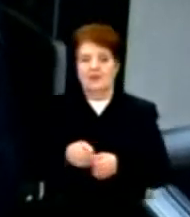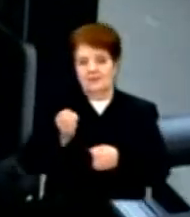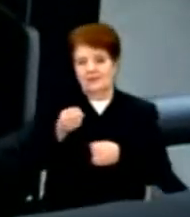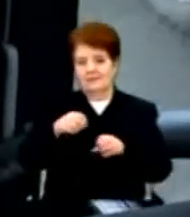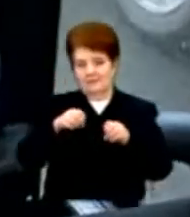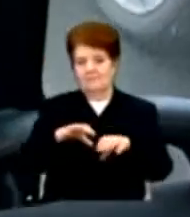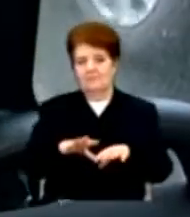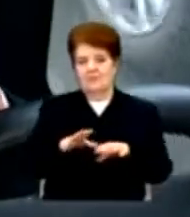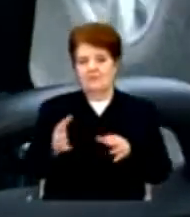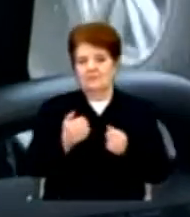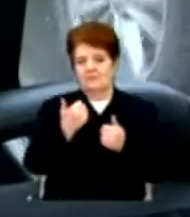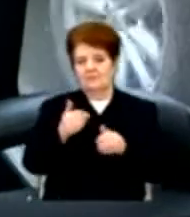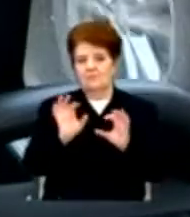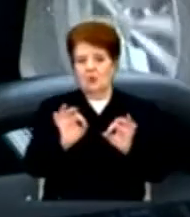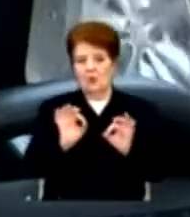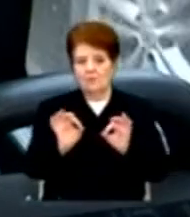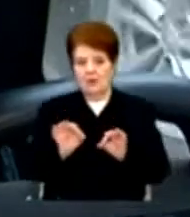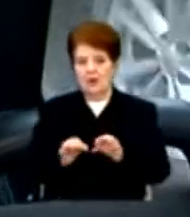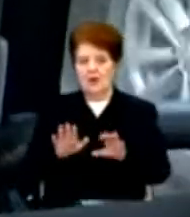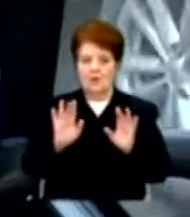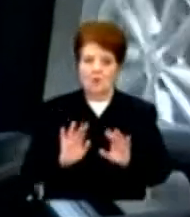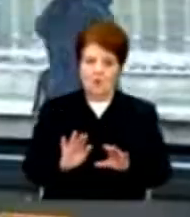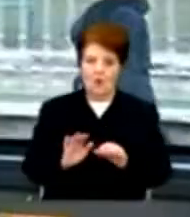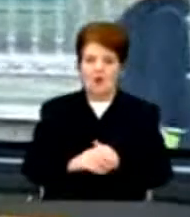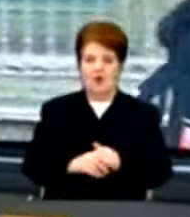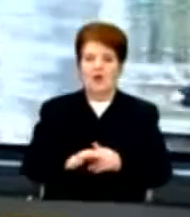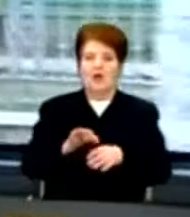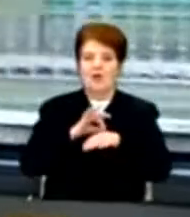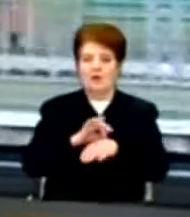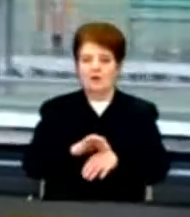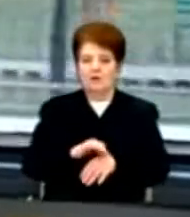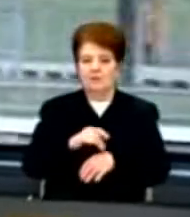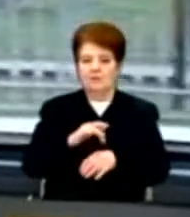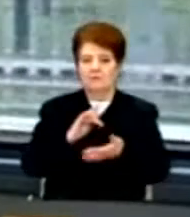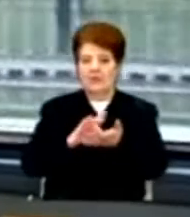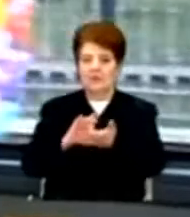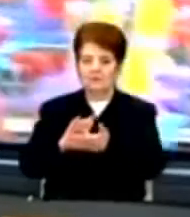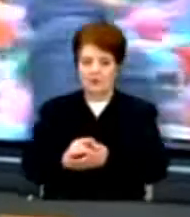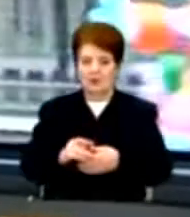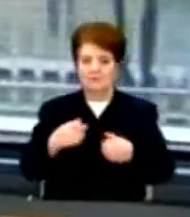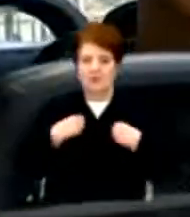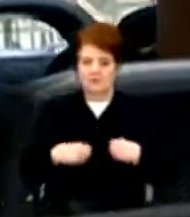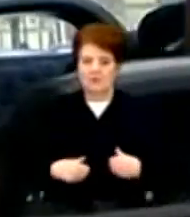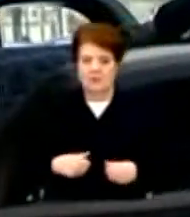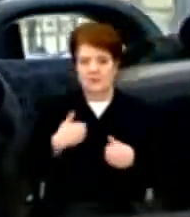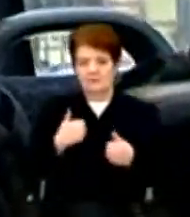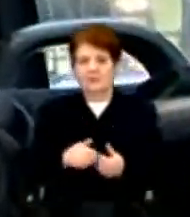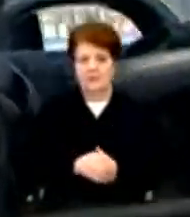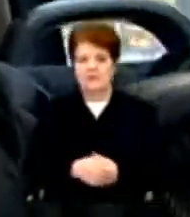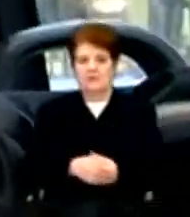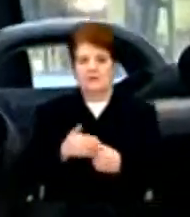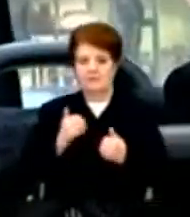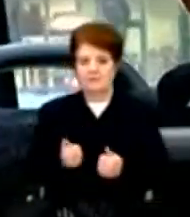apărut măcar mai normal, unde putem să luăm loc, să călătorim liniștit. Și bine. Mi se pare